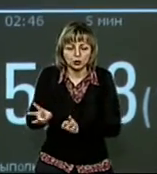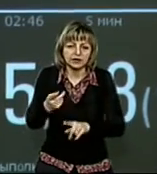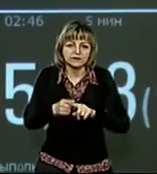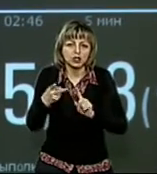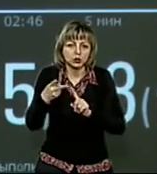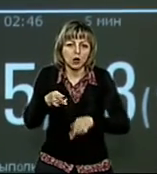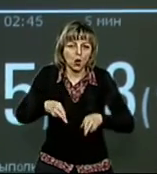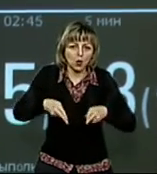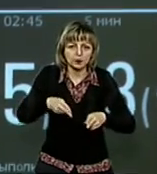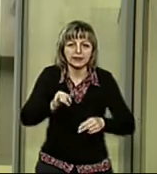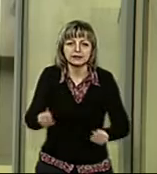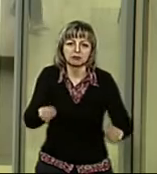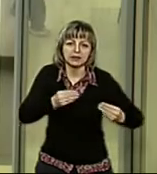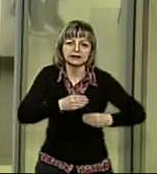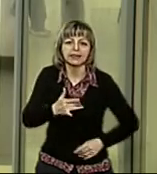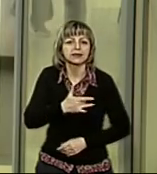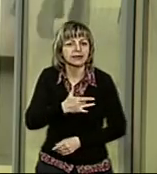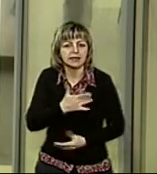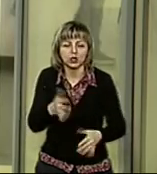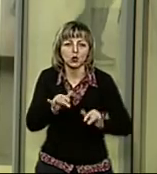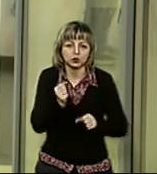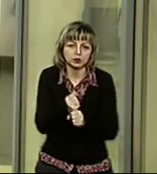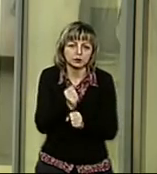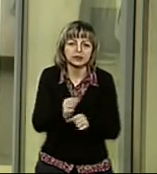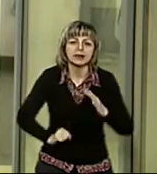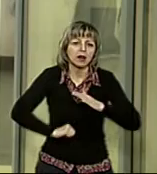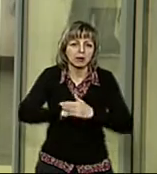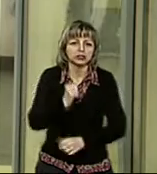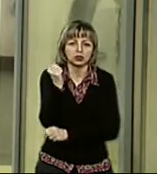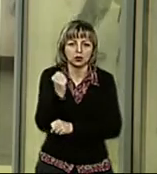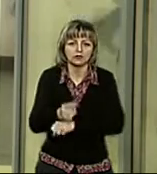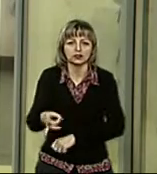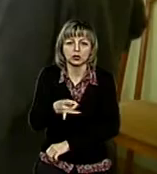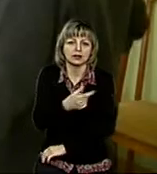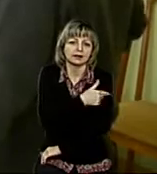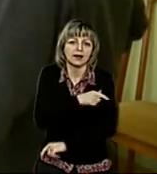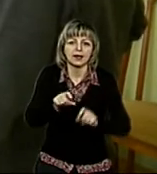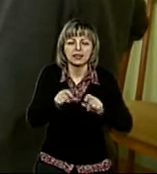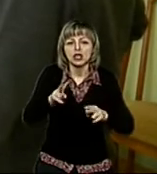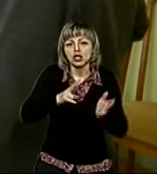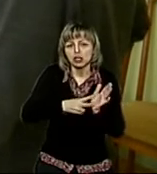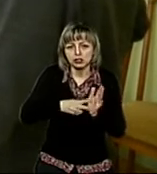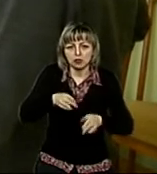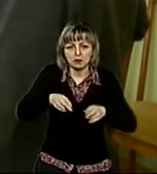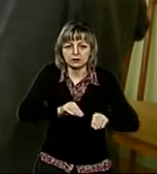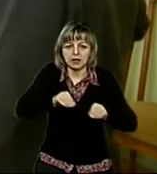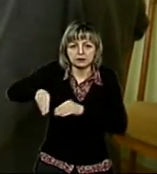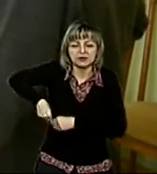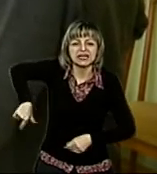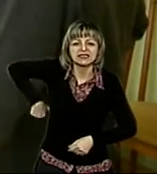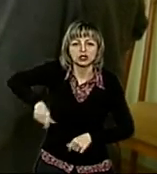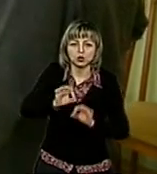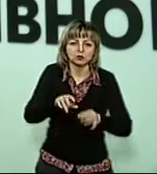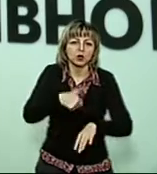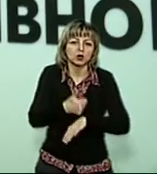вже друга операція з пересадки серця, яку провели на базі Ковельської райлікарні, та 7-ма трансплантація нирки, розповідає